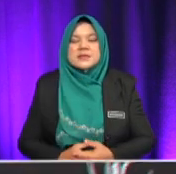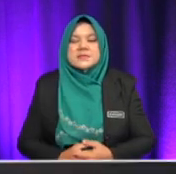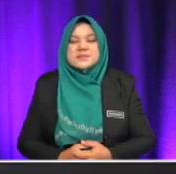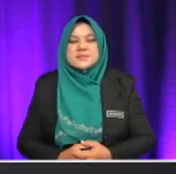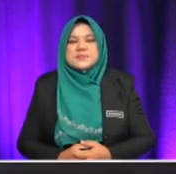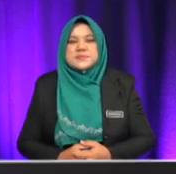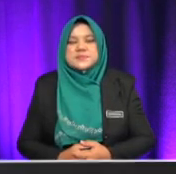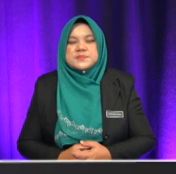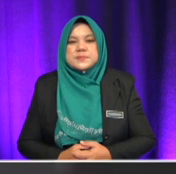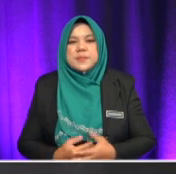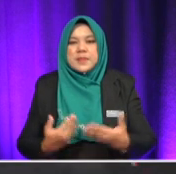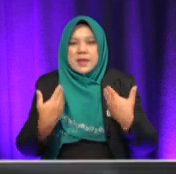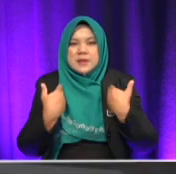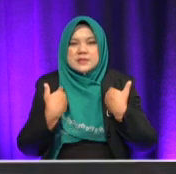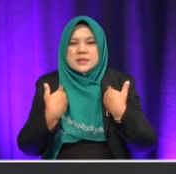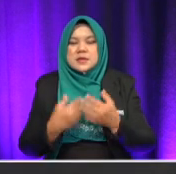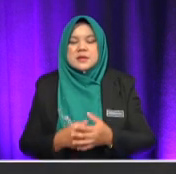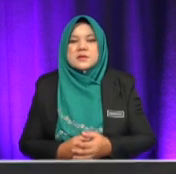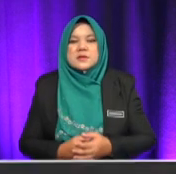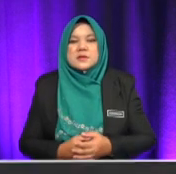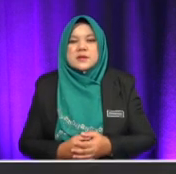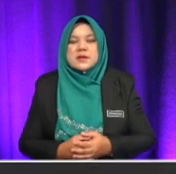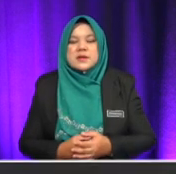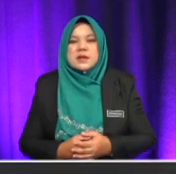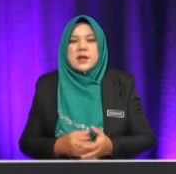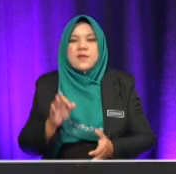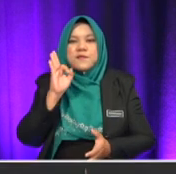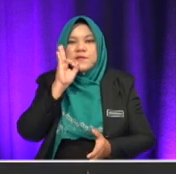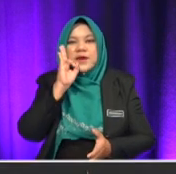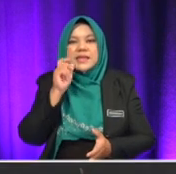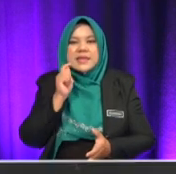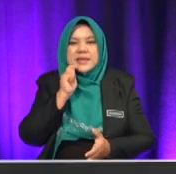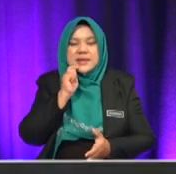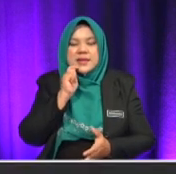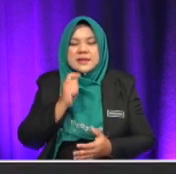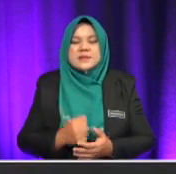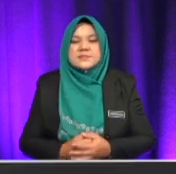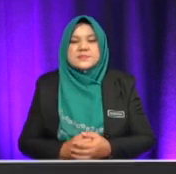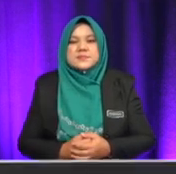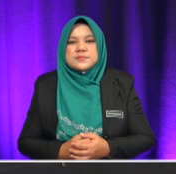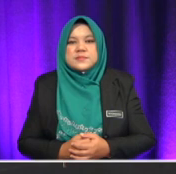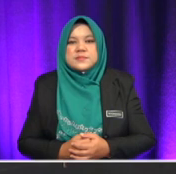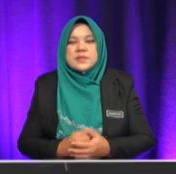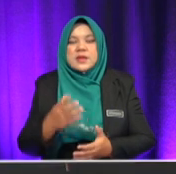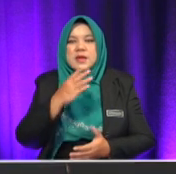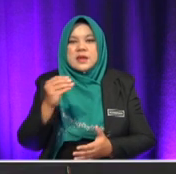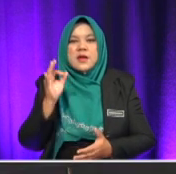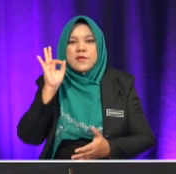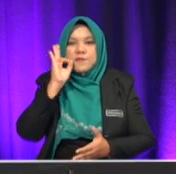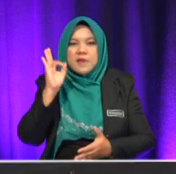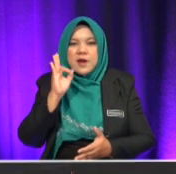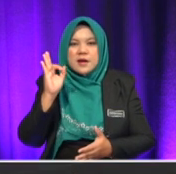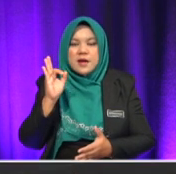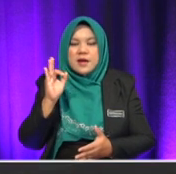dan begitu juga kita ada Fatin Nabila Oke dan juga Farah Zahira dari